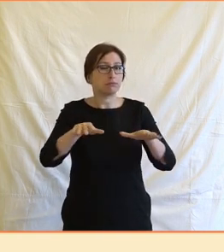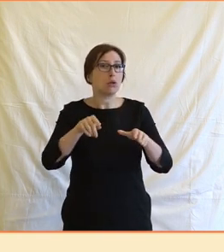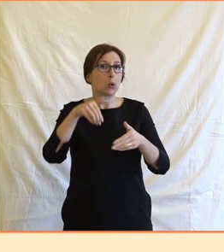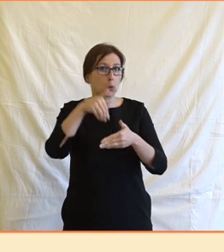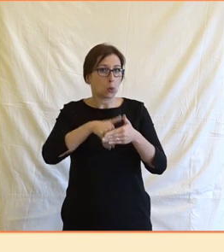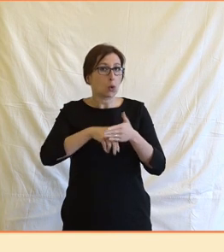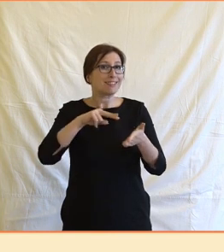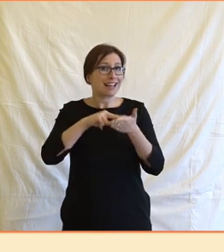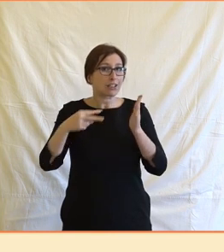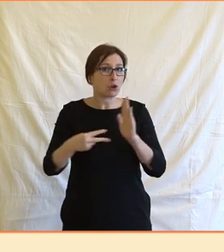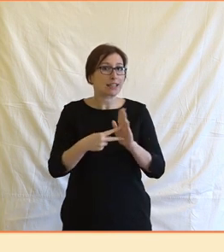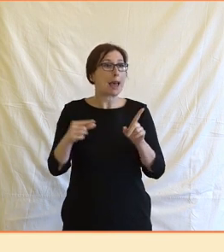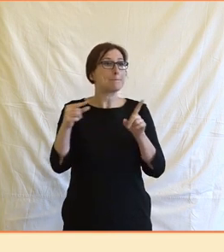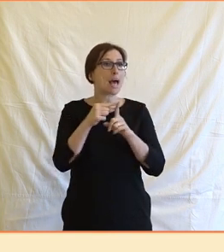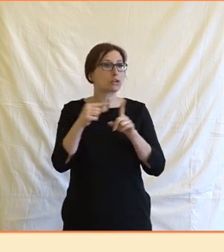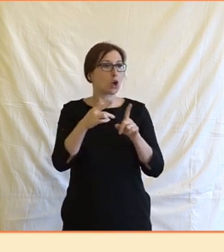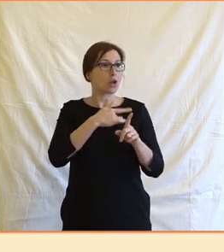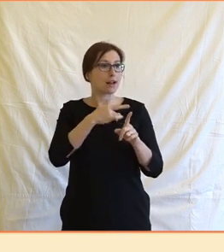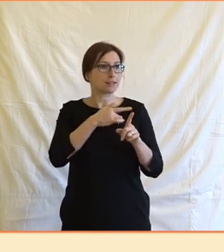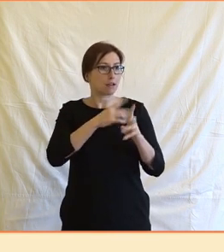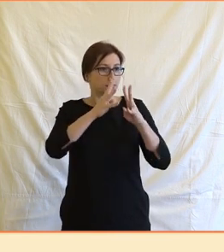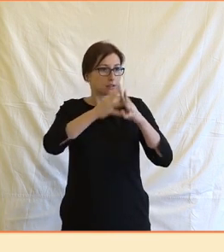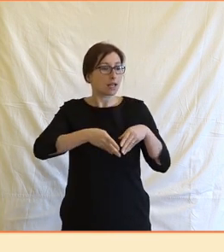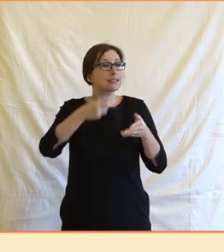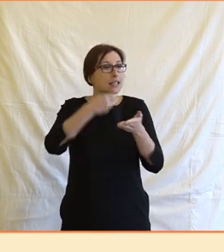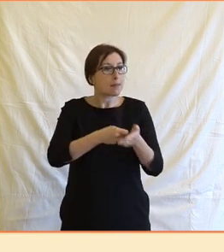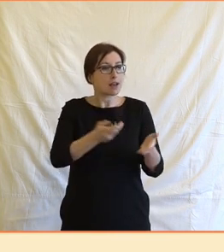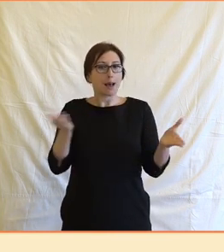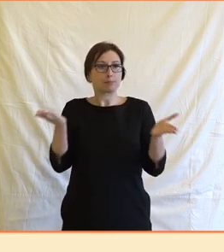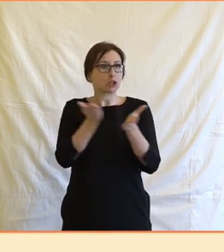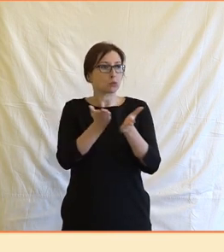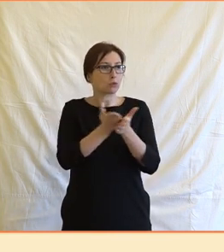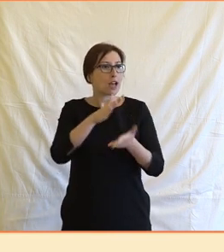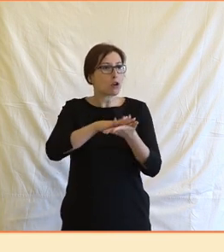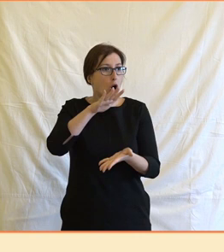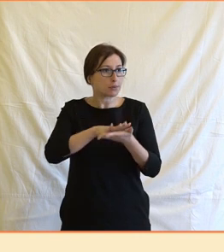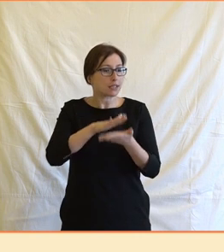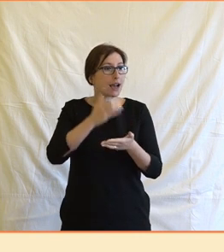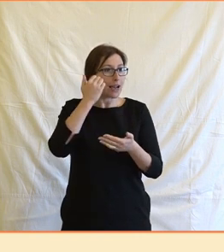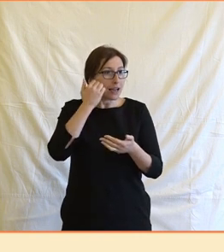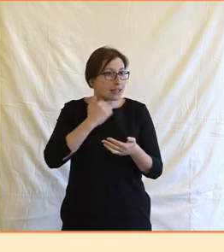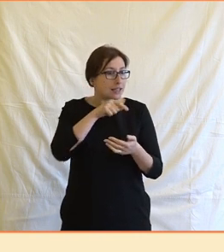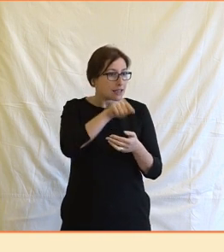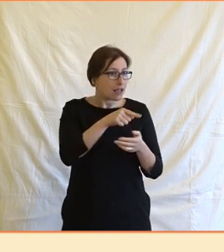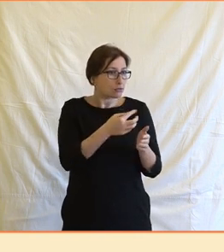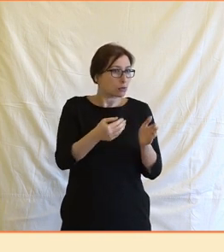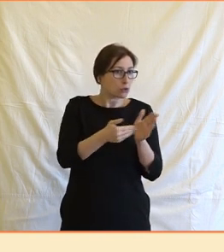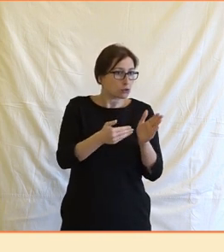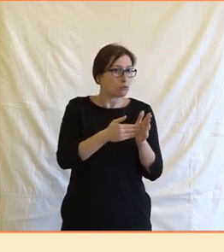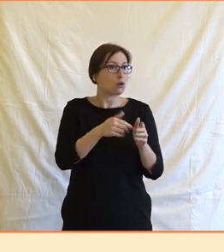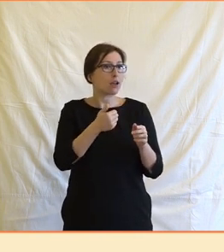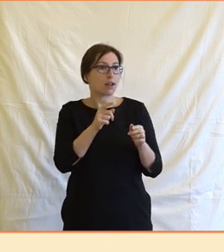je technologie personalizace. Tedy přizpůsobování obsahu jednotlivým uživatelům na základě